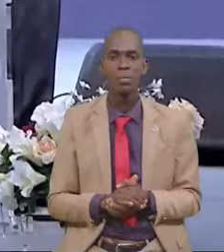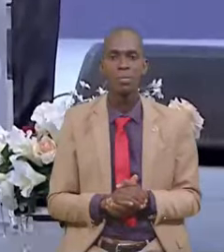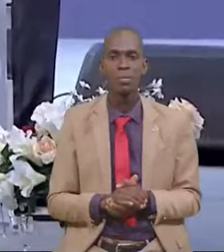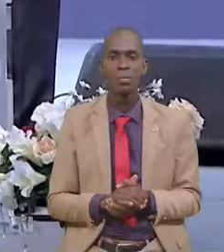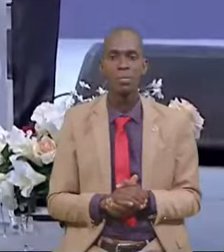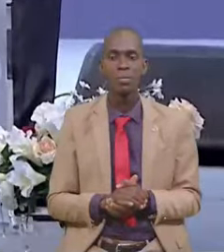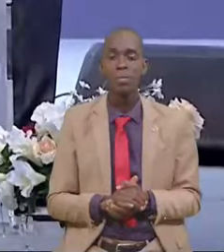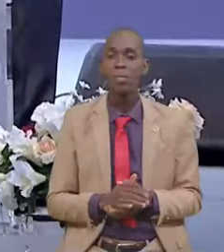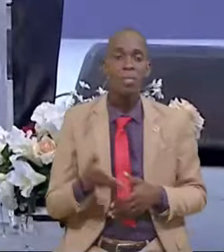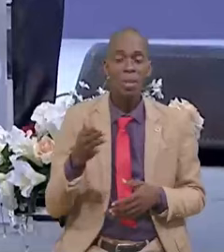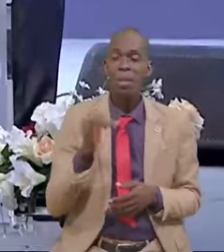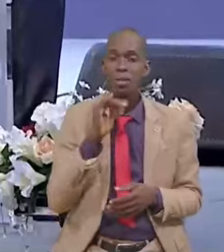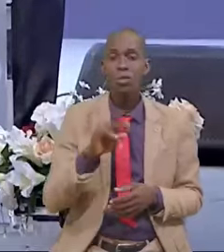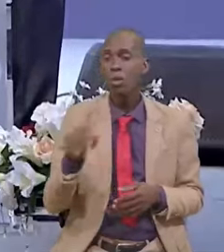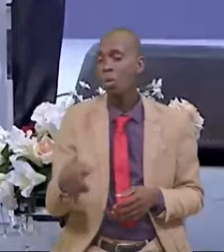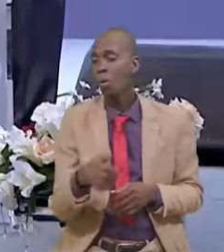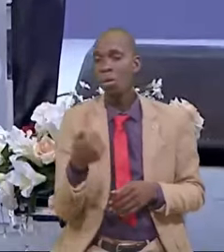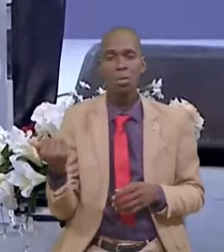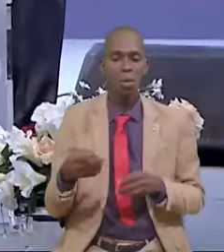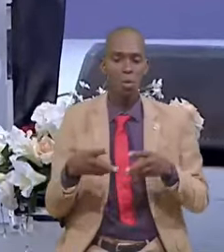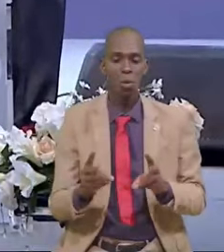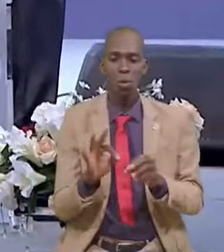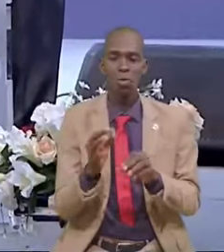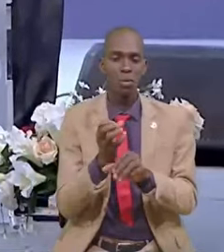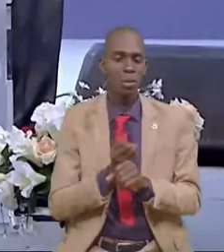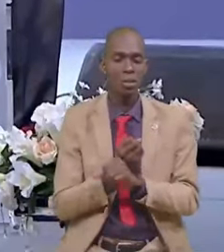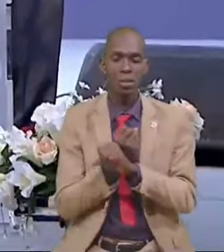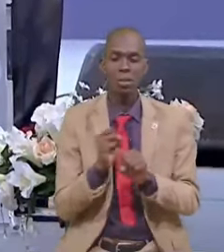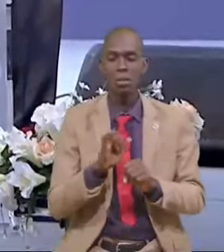il n'y a pas d'autre source de la vérité salvatrice.